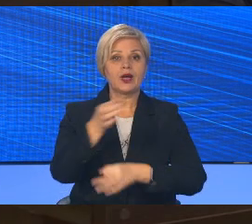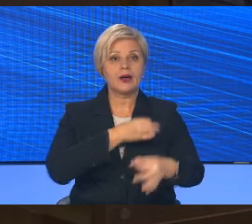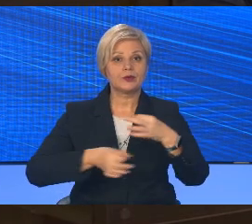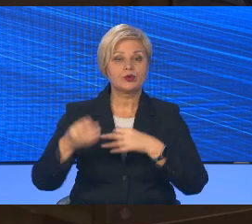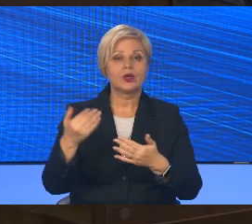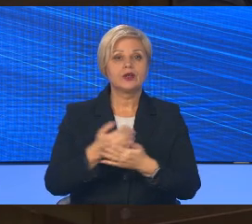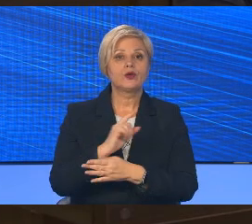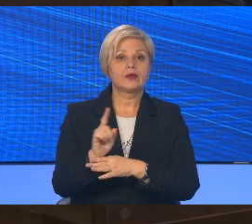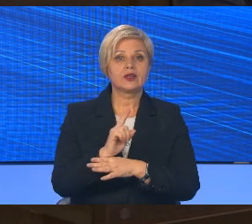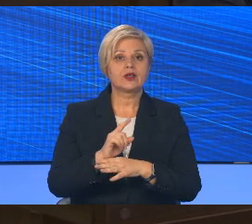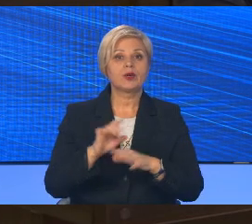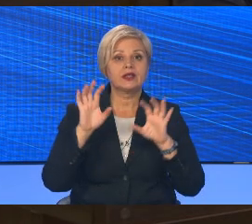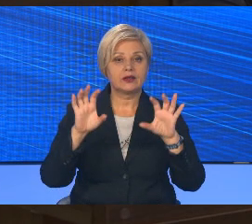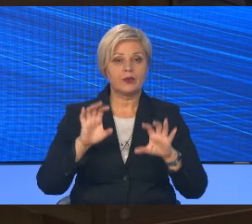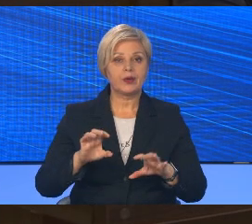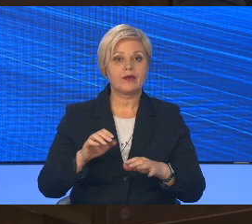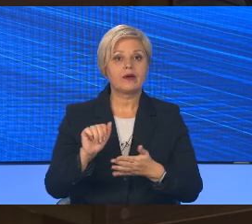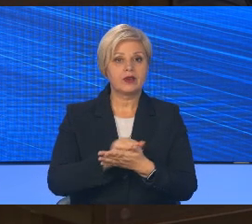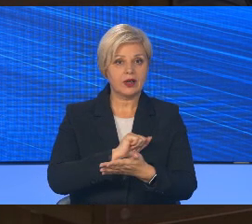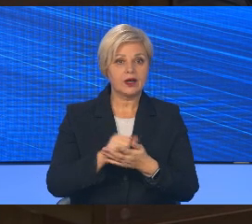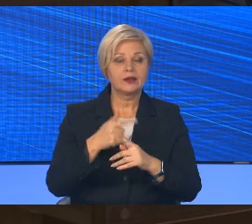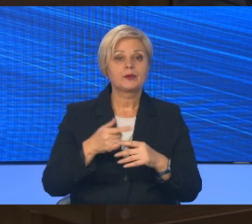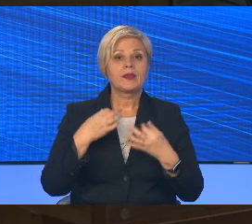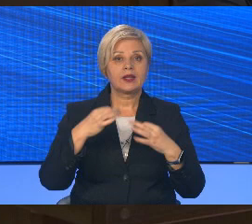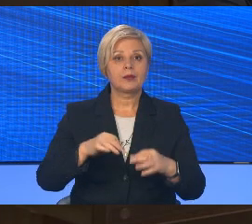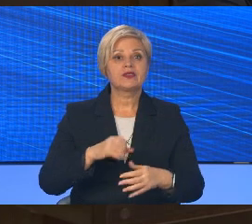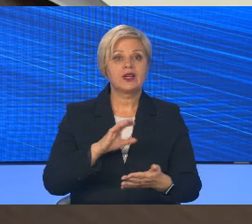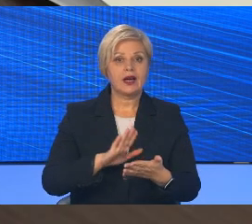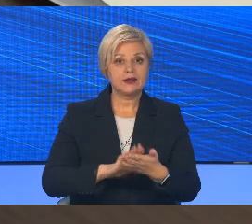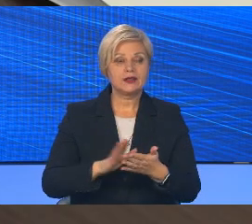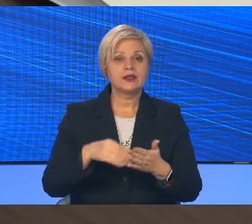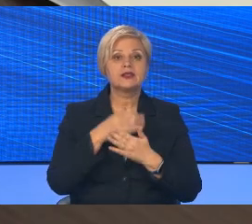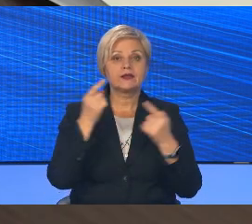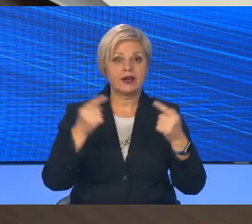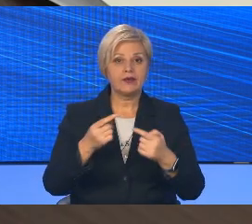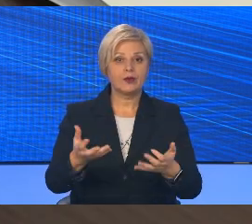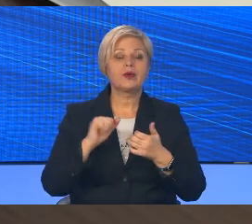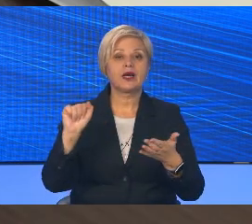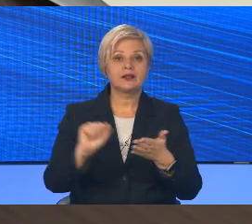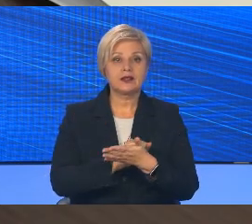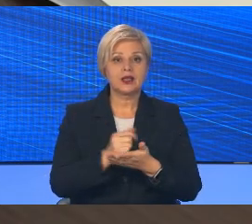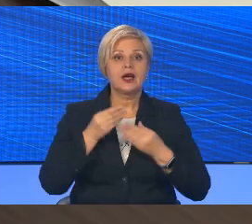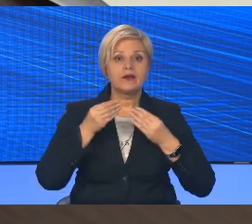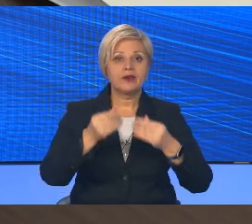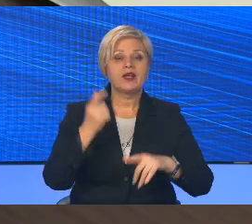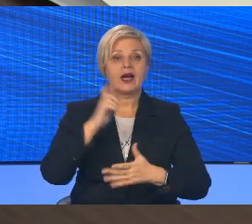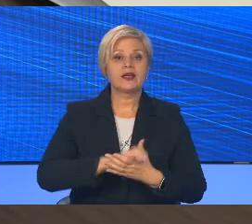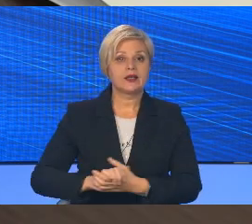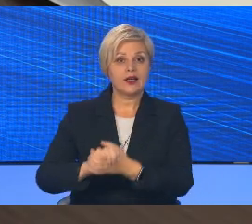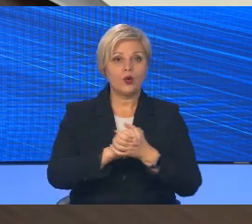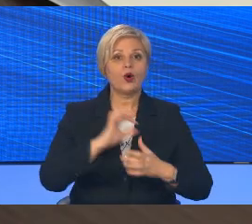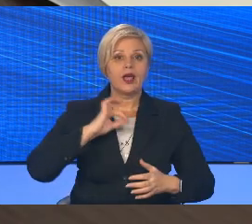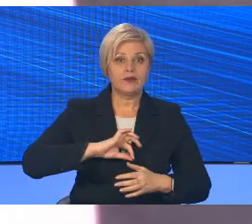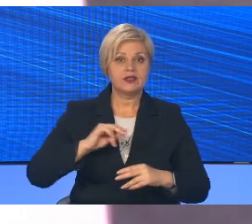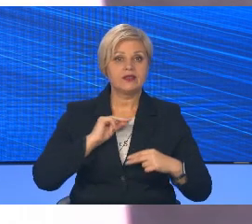новых нарматыўна-прававых актаў. Гэта дазваляе ацаніць своечасовасць прыняцця дакументаў, іх уздзеянне на грамадства і